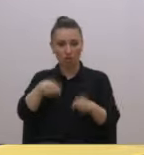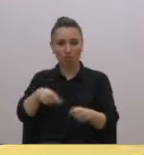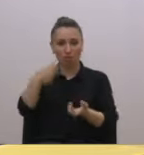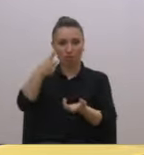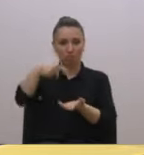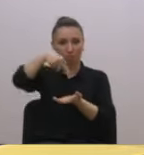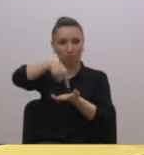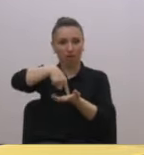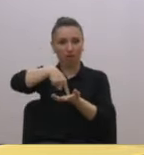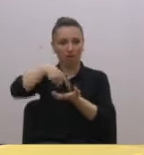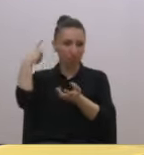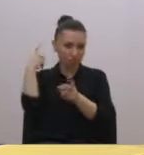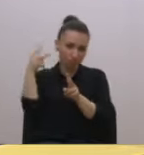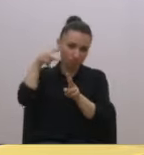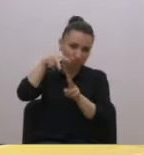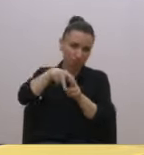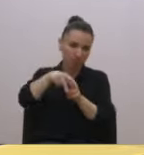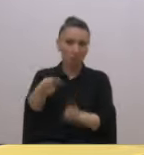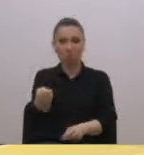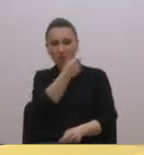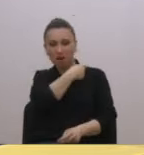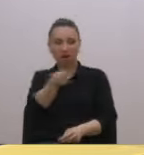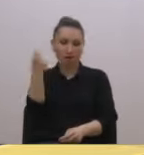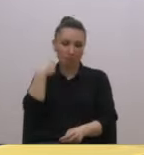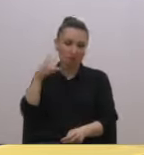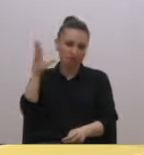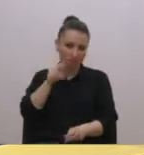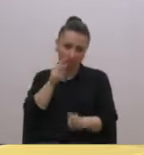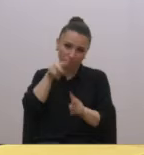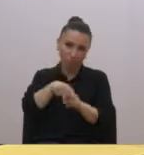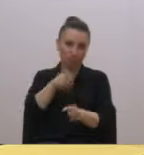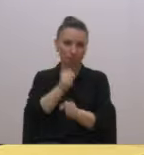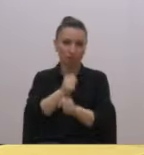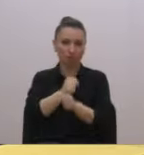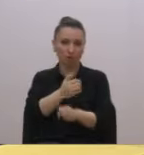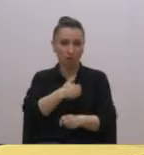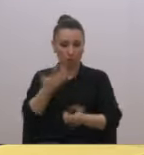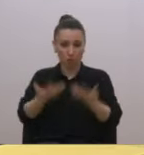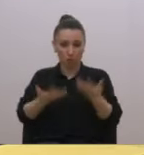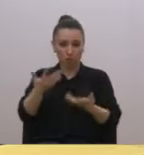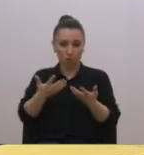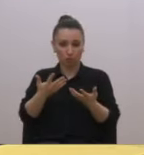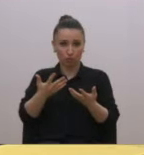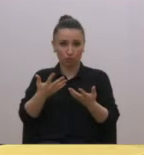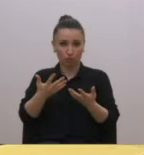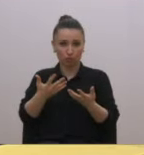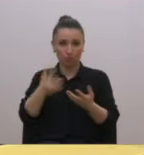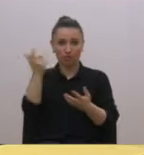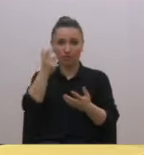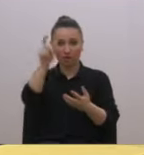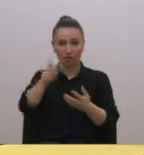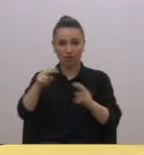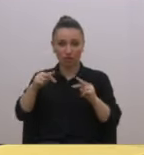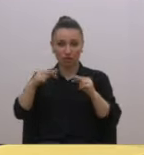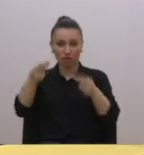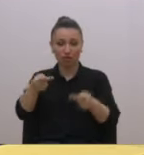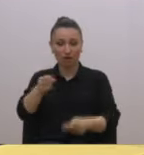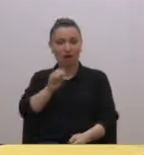დაიდგან უნაგირი, გადაირტყან მათრახი და მათ გონიათ რომ თუ პატრონს შეიცვლიან, ან